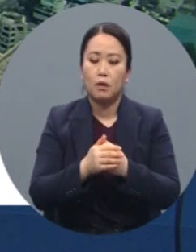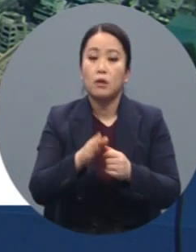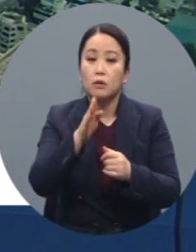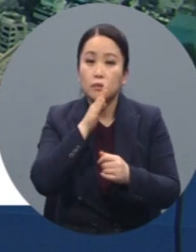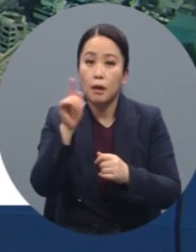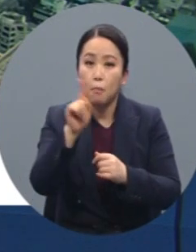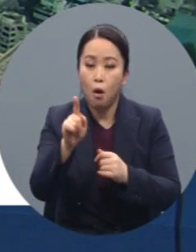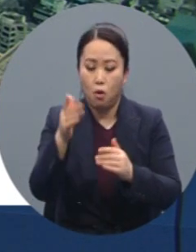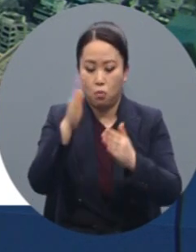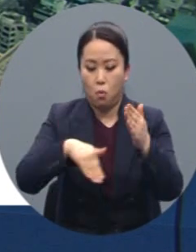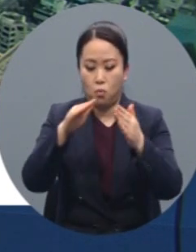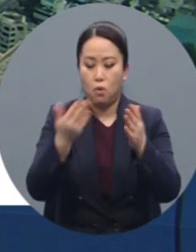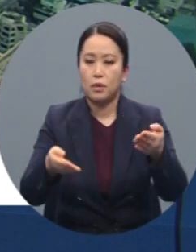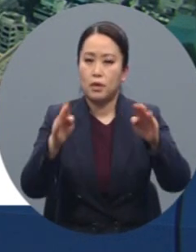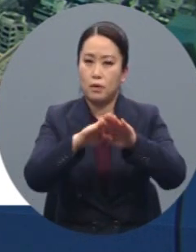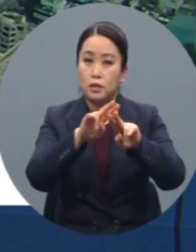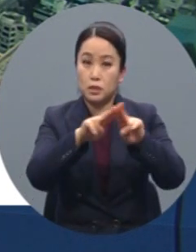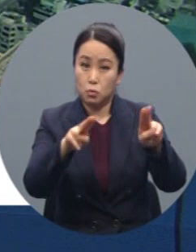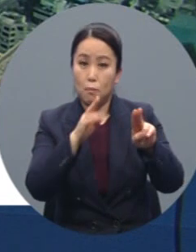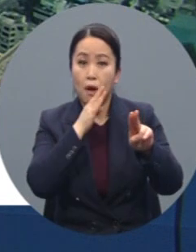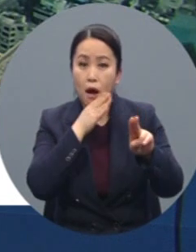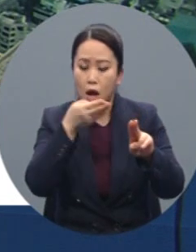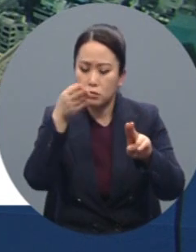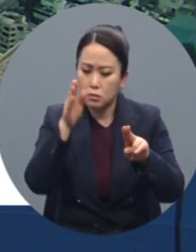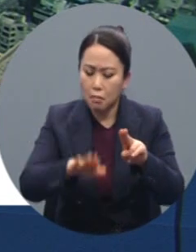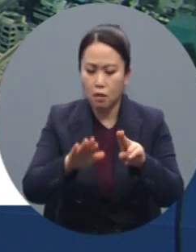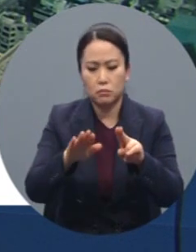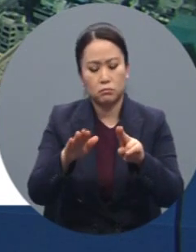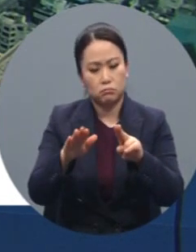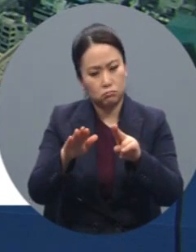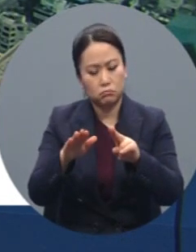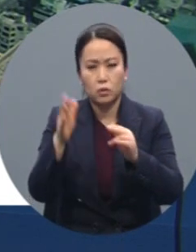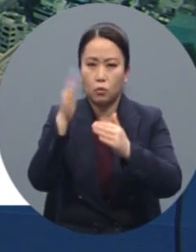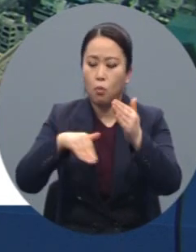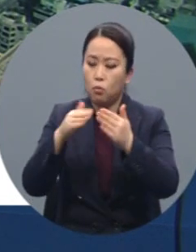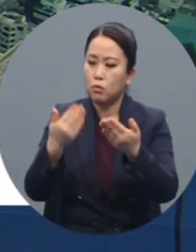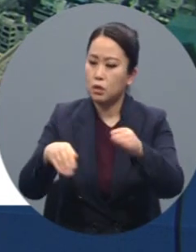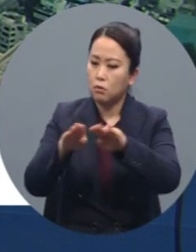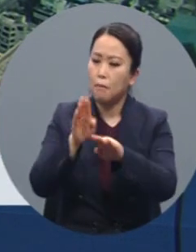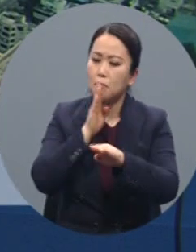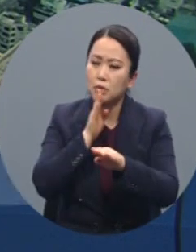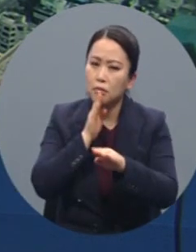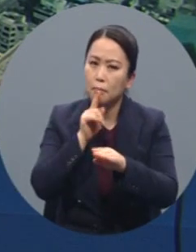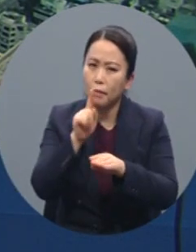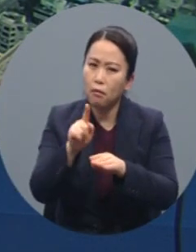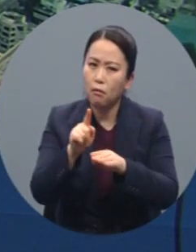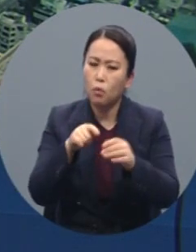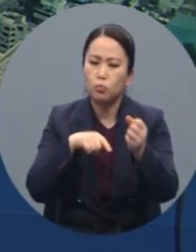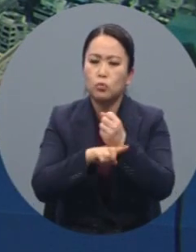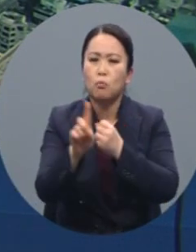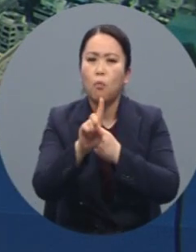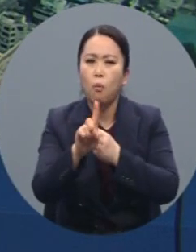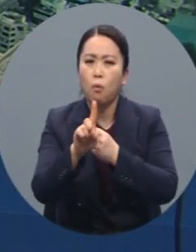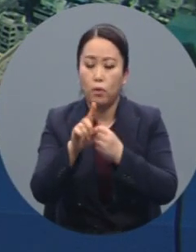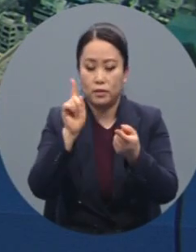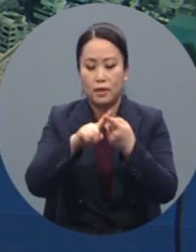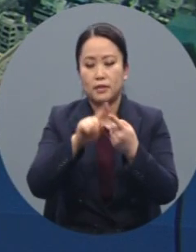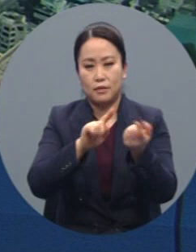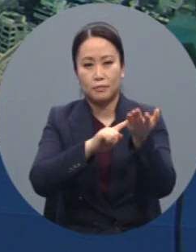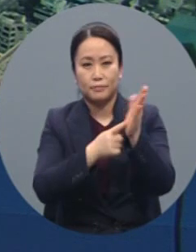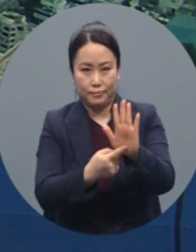지정 해제됐지만 여전히 공공기관이라고 합니다. 이게 도대체 무슨 말인지 배범호 기자의 취재 내용